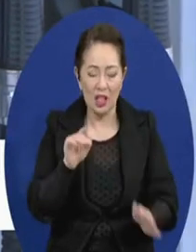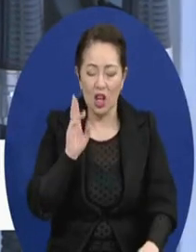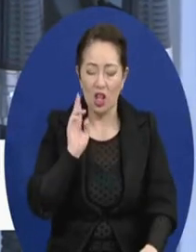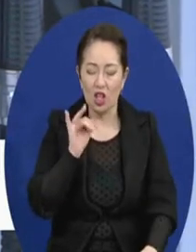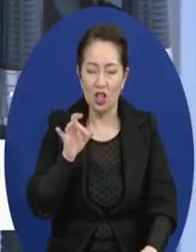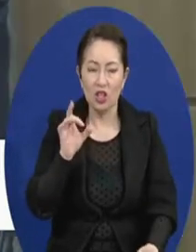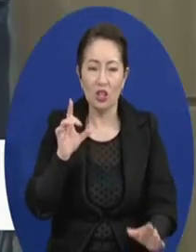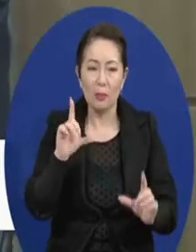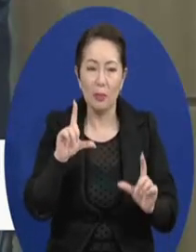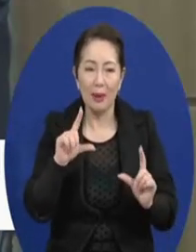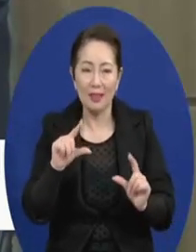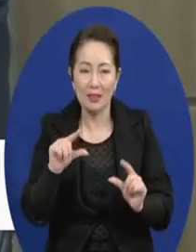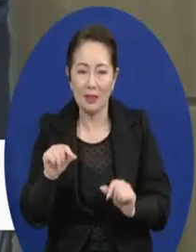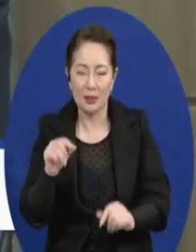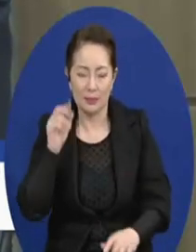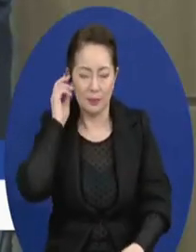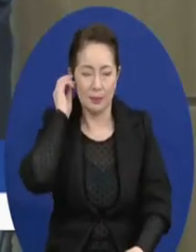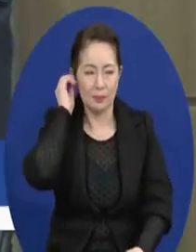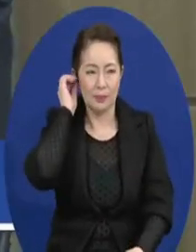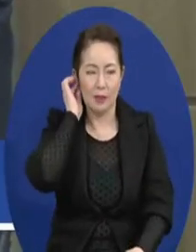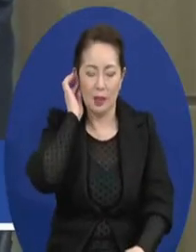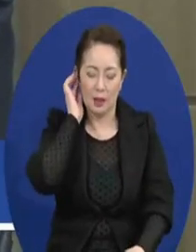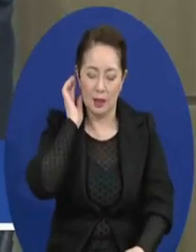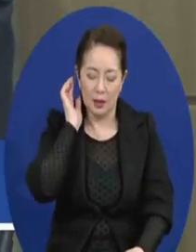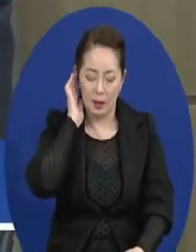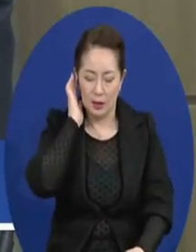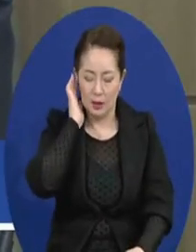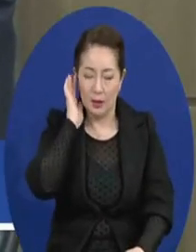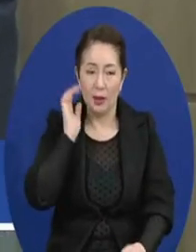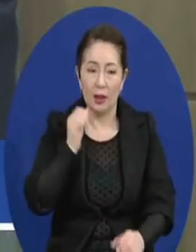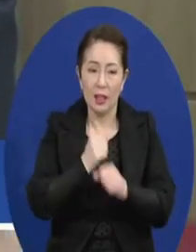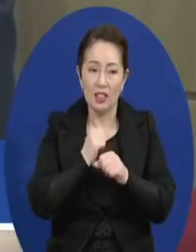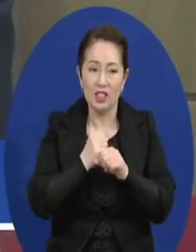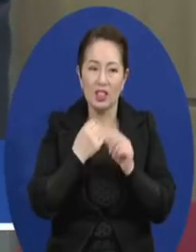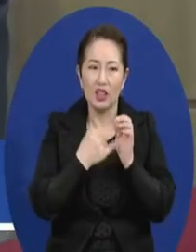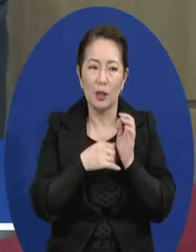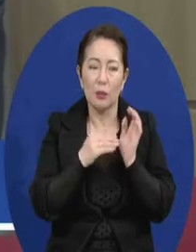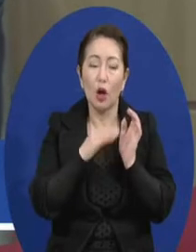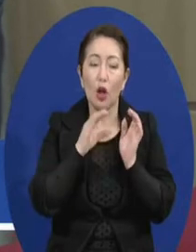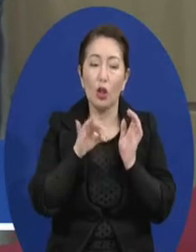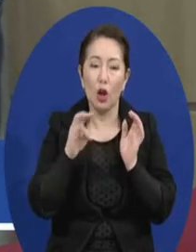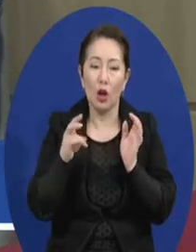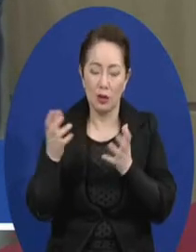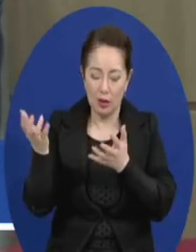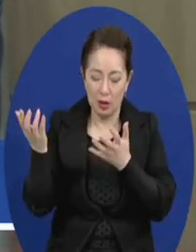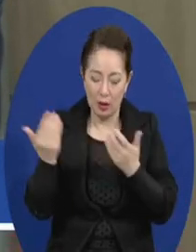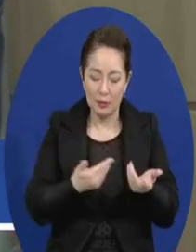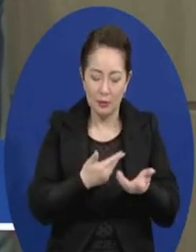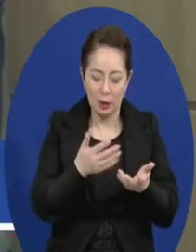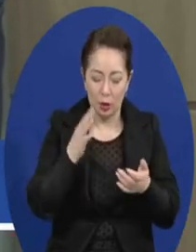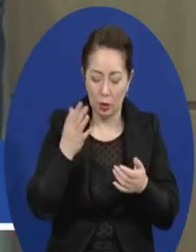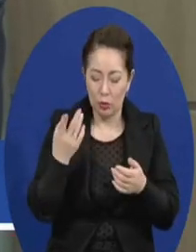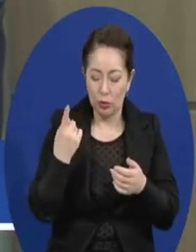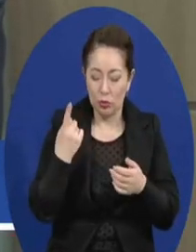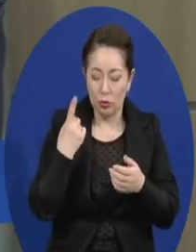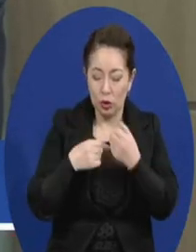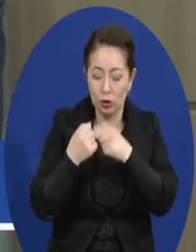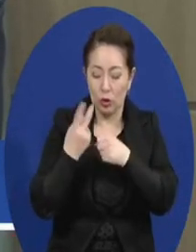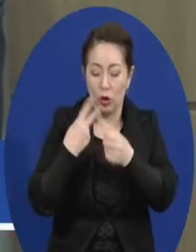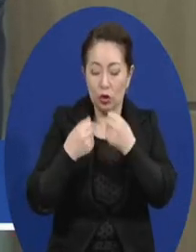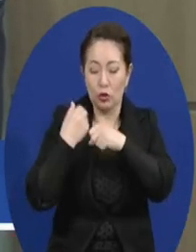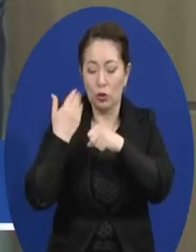импорт багассан байна. Жил дунджаарч 63.2 мянган тонн импортлогддог байна. Сүүлийн 2 жилийн тогтворт